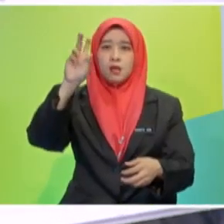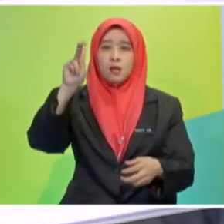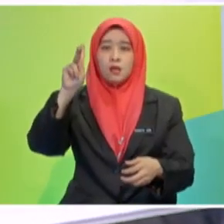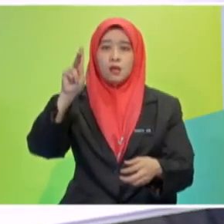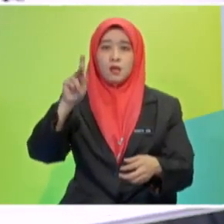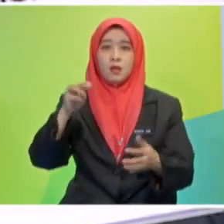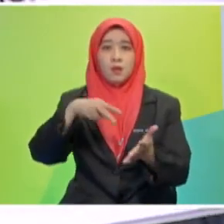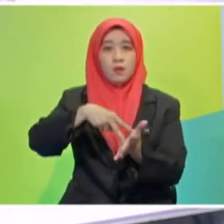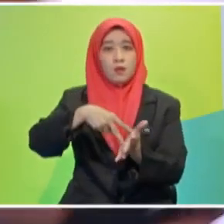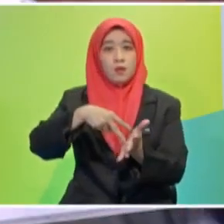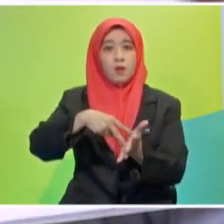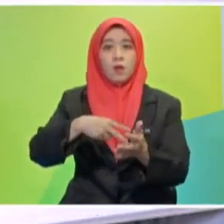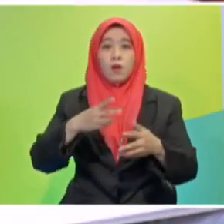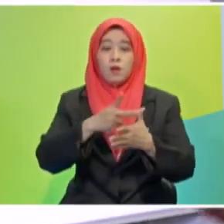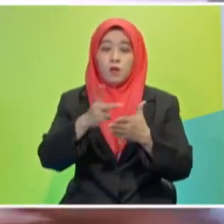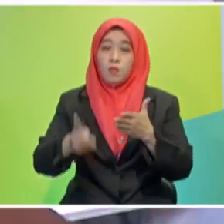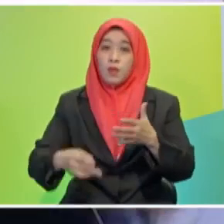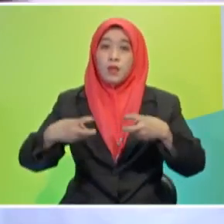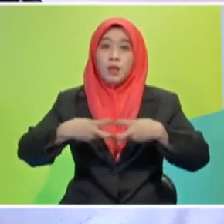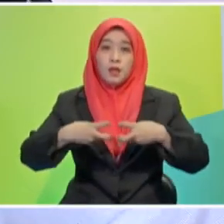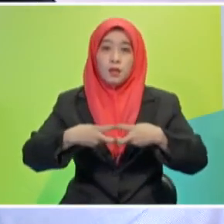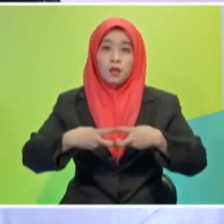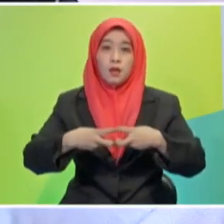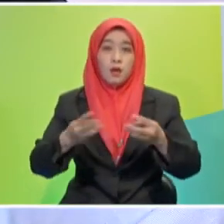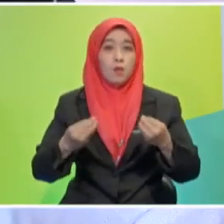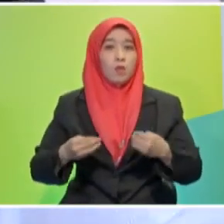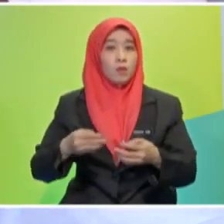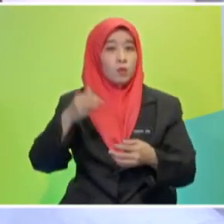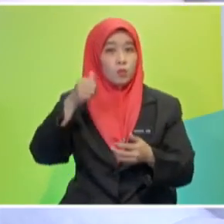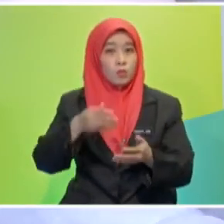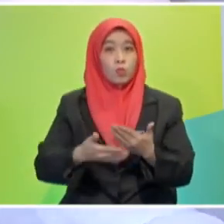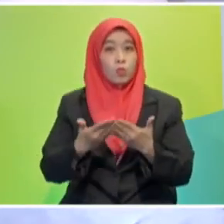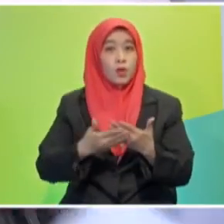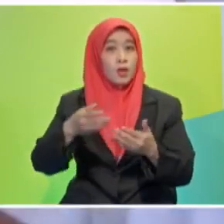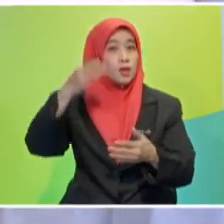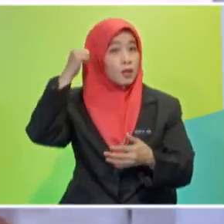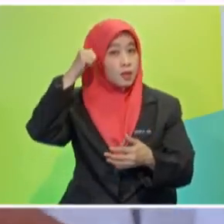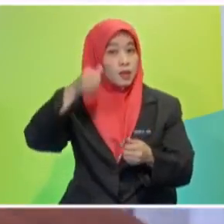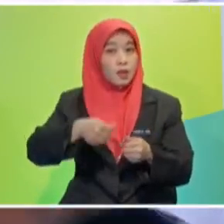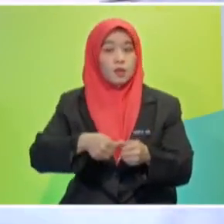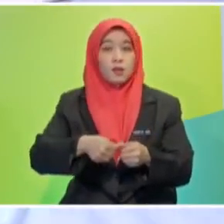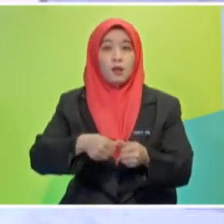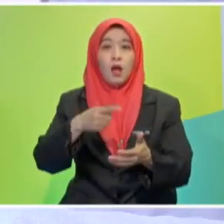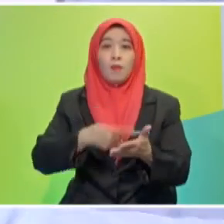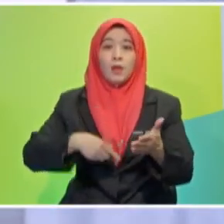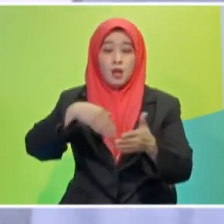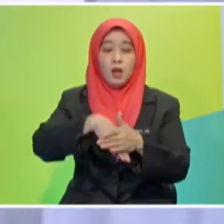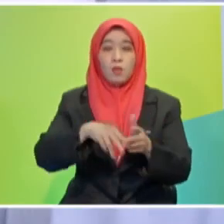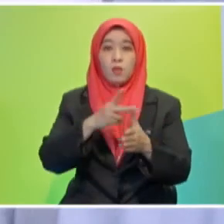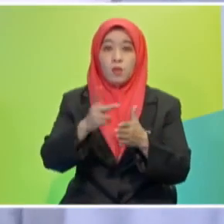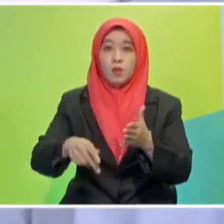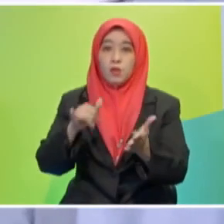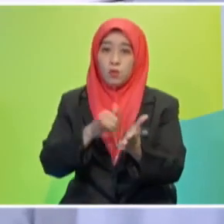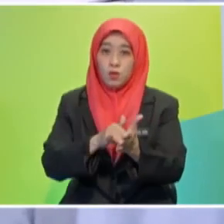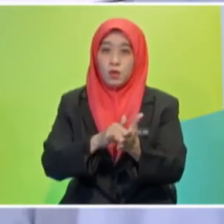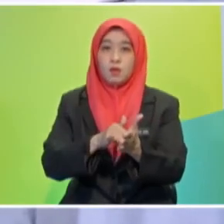komponen elektrik. Ini nak bagi mudah ingat apa yang ada dalam elemen elektromekanikal ni. Okey. Elek iaitu